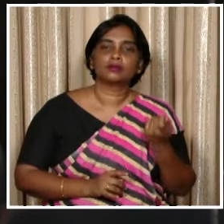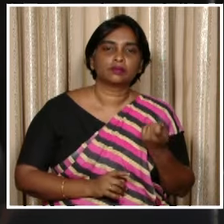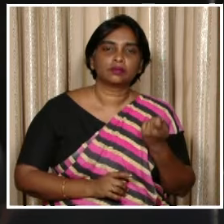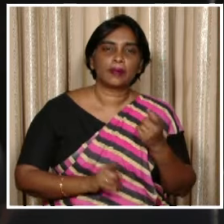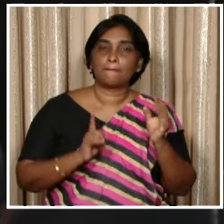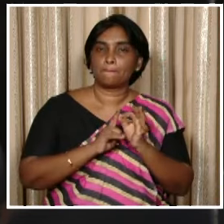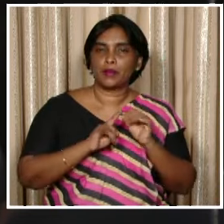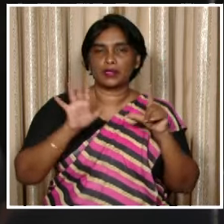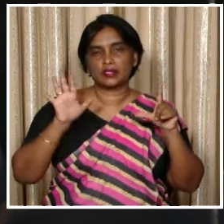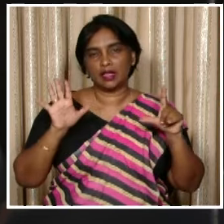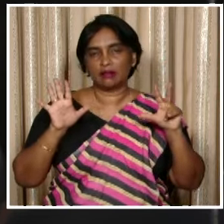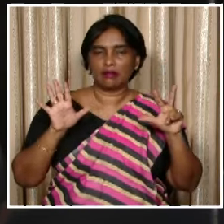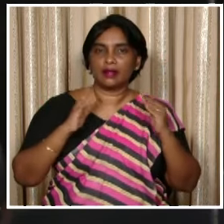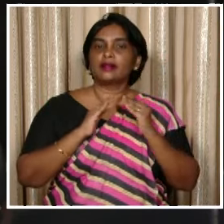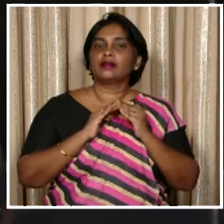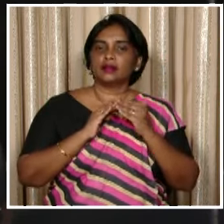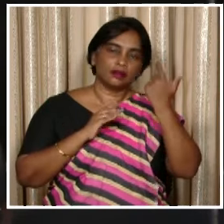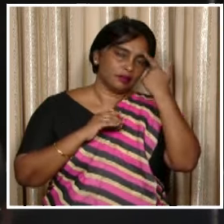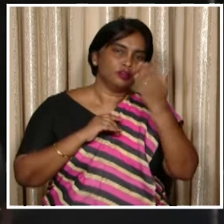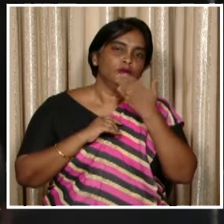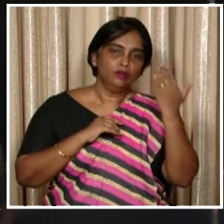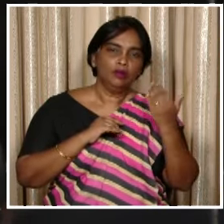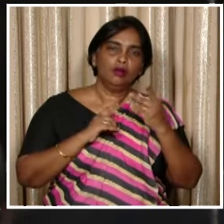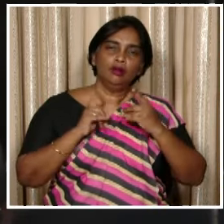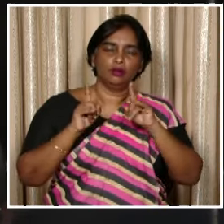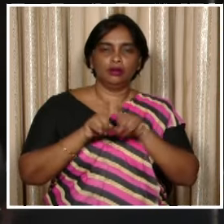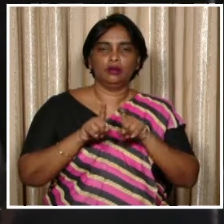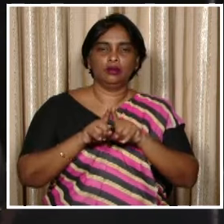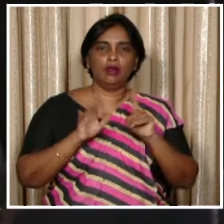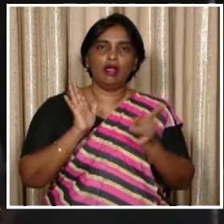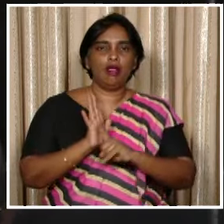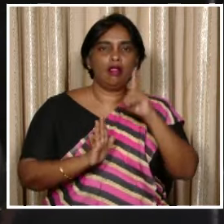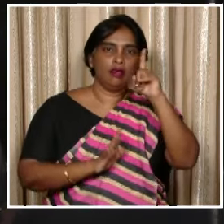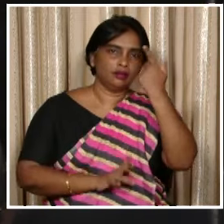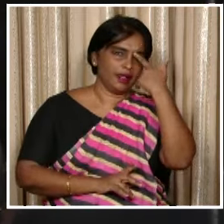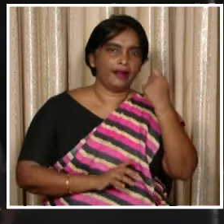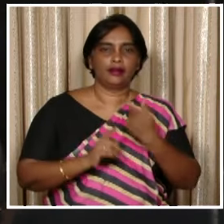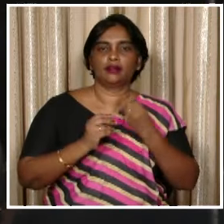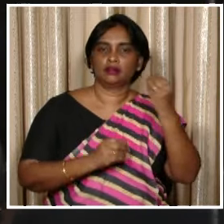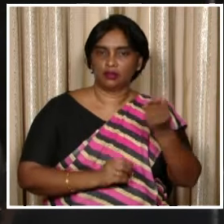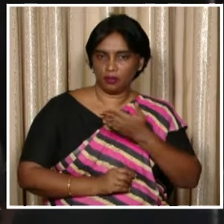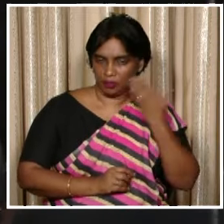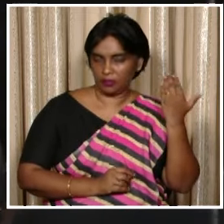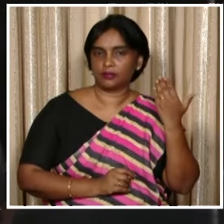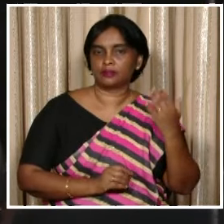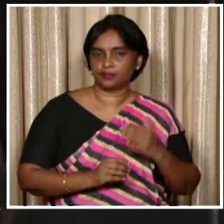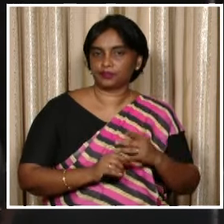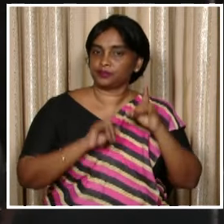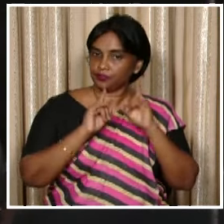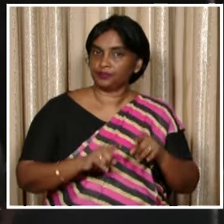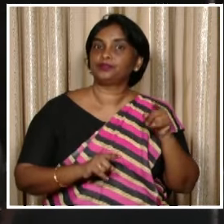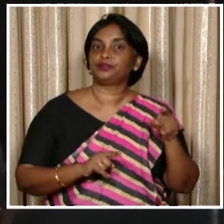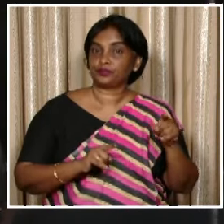අපිද පර්චස් සටක ගයක් තියෙනවා කියලා කුලියට දෙන්න පුළුවන් අවම වශයෙන් රුපියල් ලක්ෂයකට අවම වශයෙන්. හරි, එතකොට